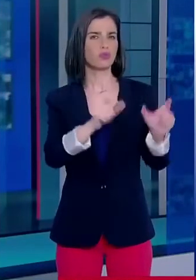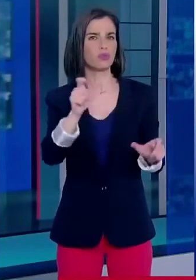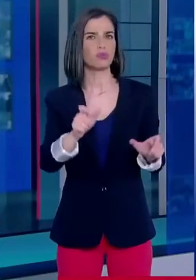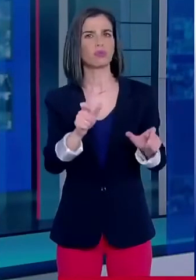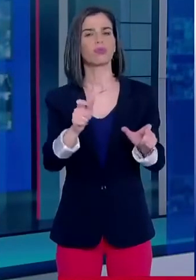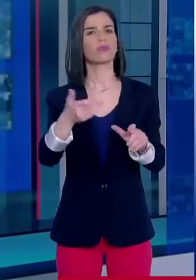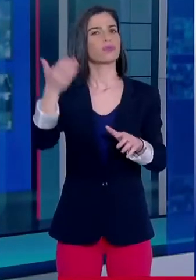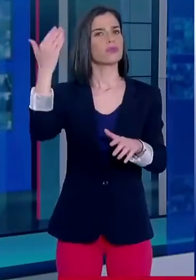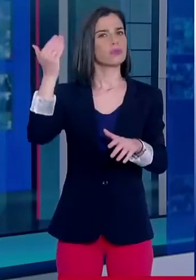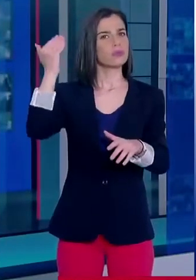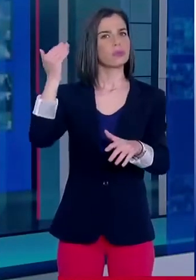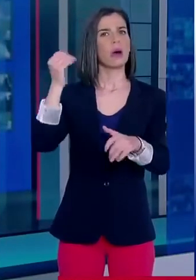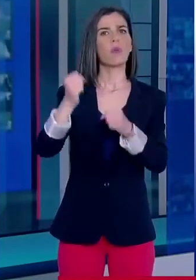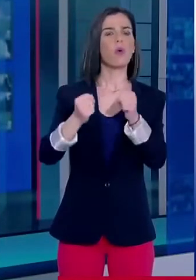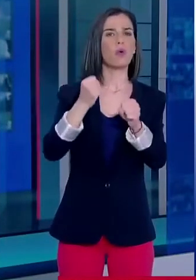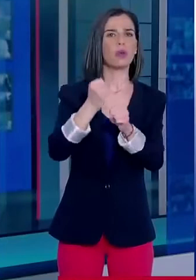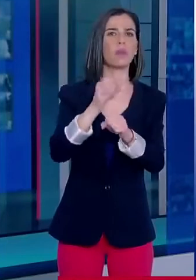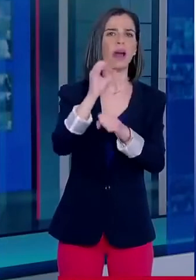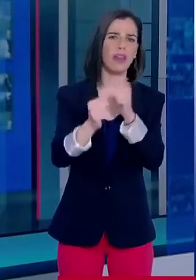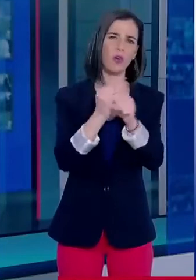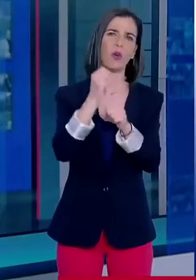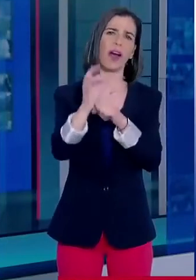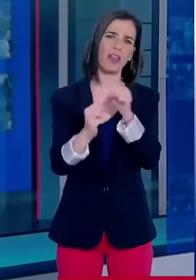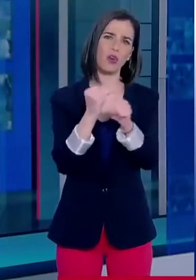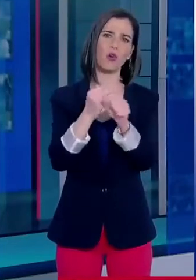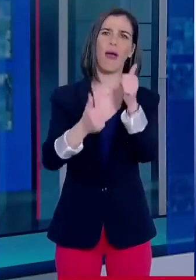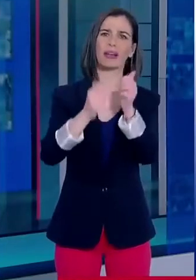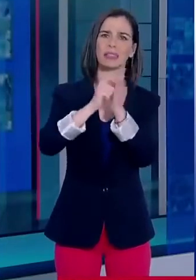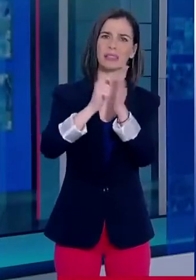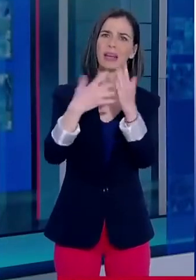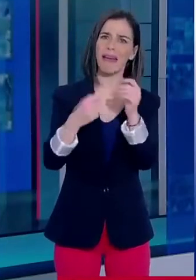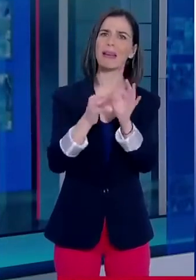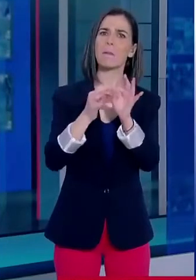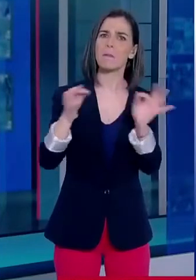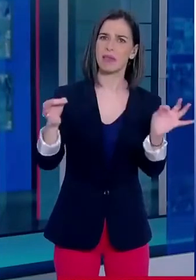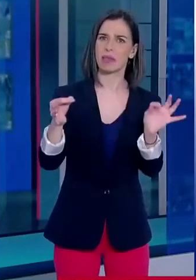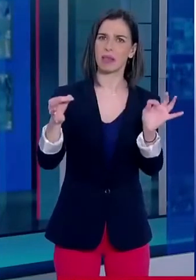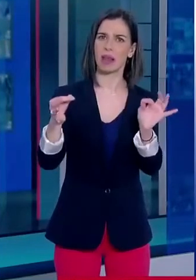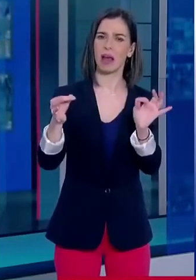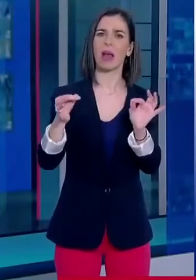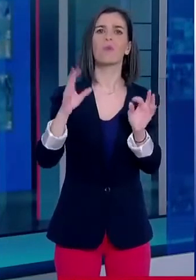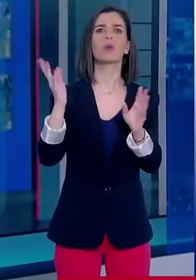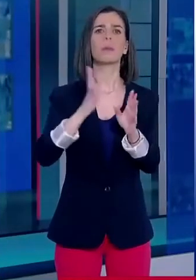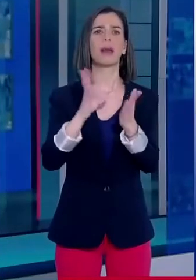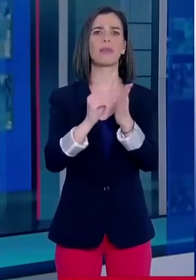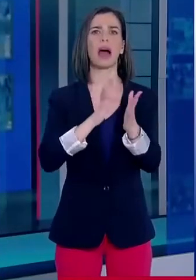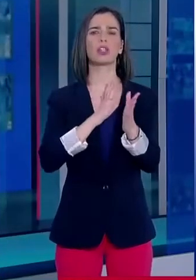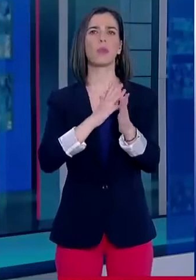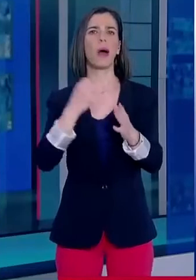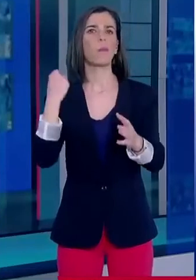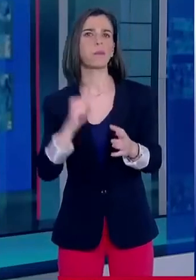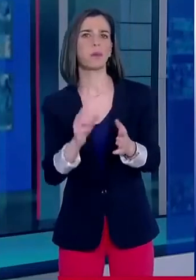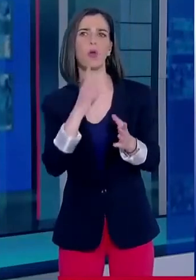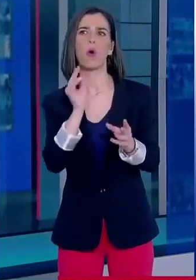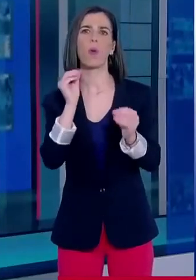και από προηγούμενες χρονιές που δίνεται κάθε χρόνο πανελλαδικές εξετάσεις έχει μέτρα για αυτούς που δεν θα συμμετέχουν σε μια εξέταση λόγω